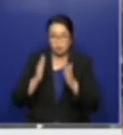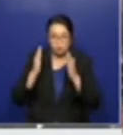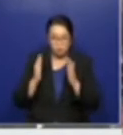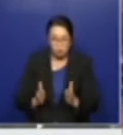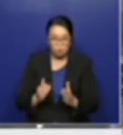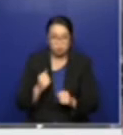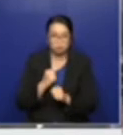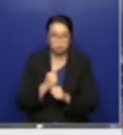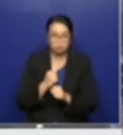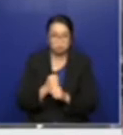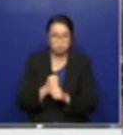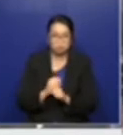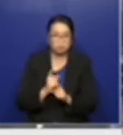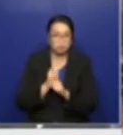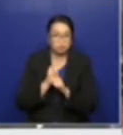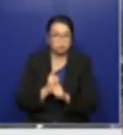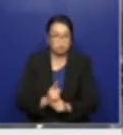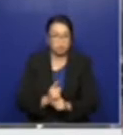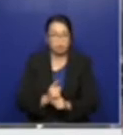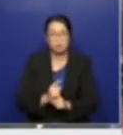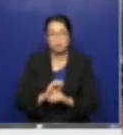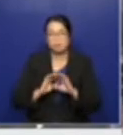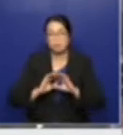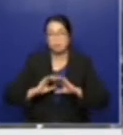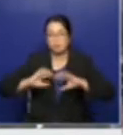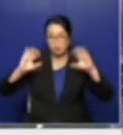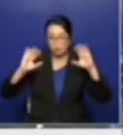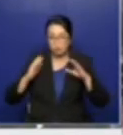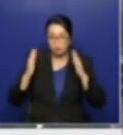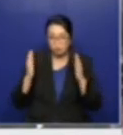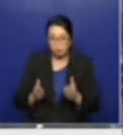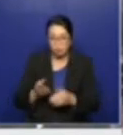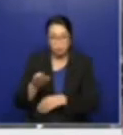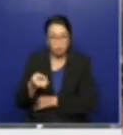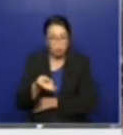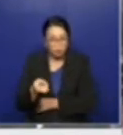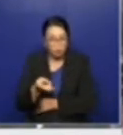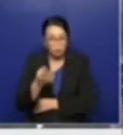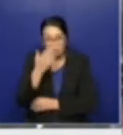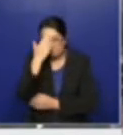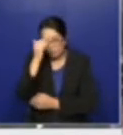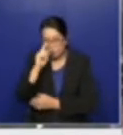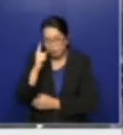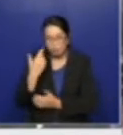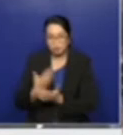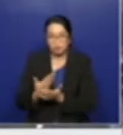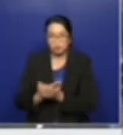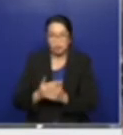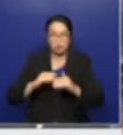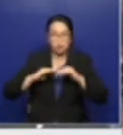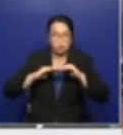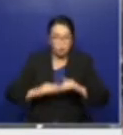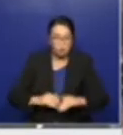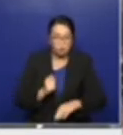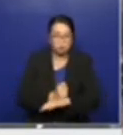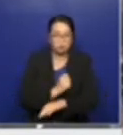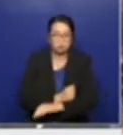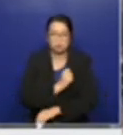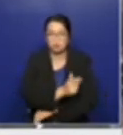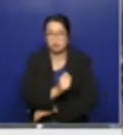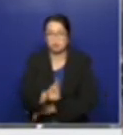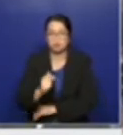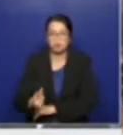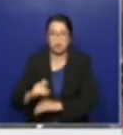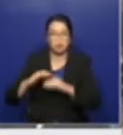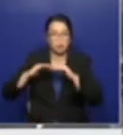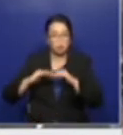ตามภาครัฐที่เหมาะสมอาจจะมีกำลังคนน้อยลงนะครับเพื่อลดรายจ่ายของประเทศแต่ที่ผ่านมานะ